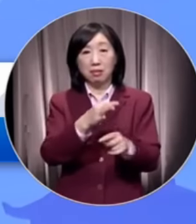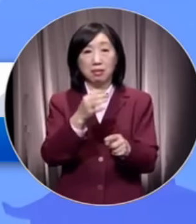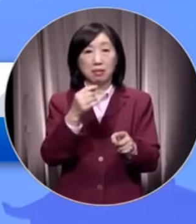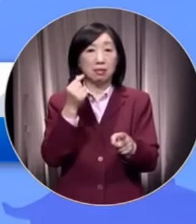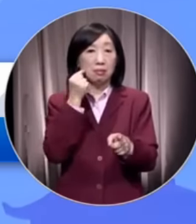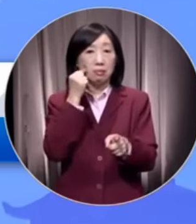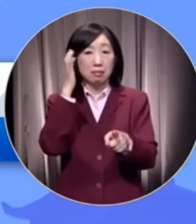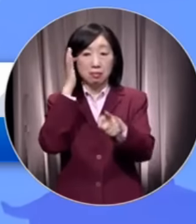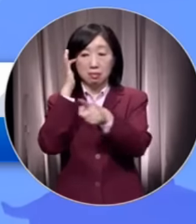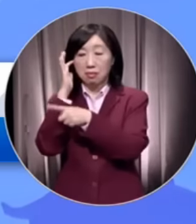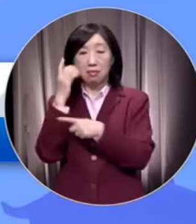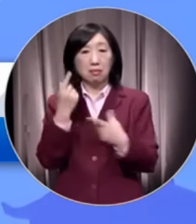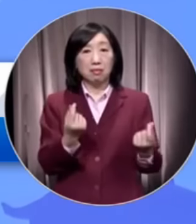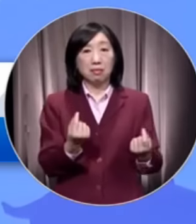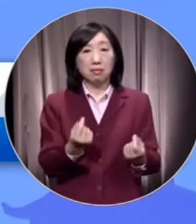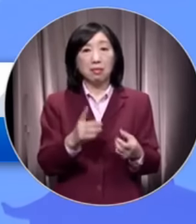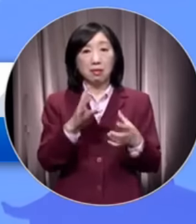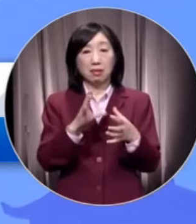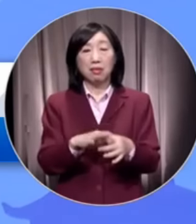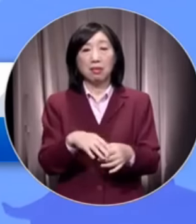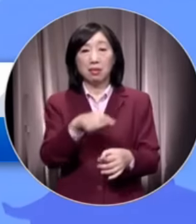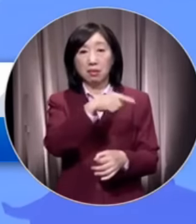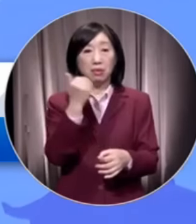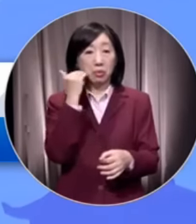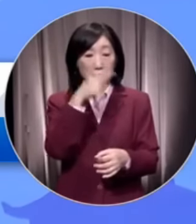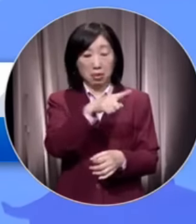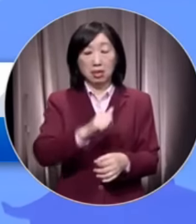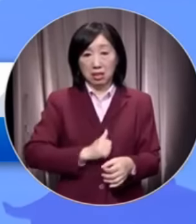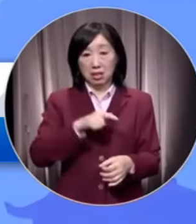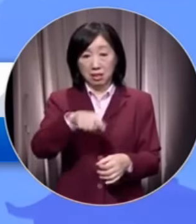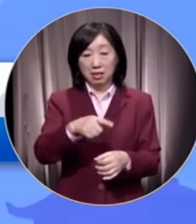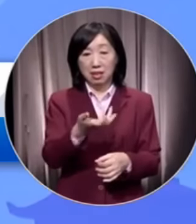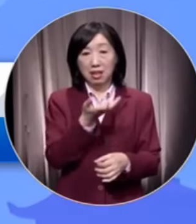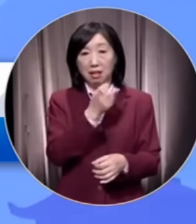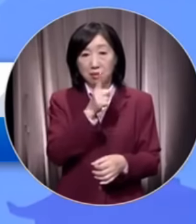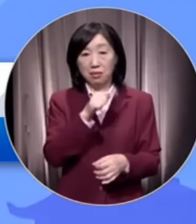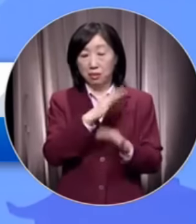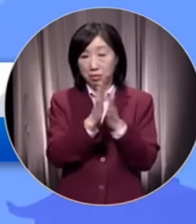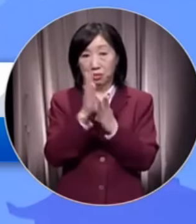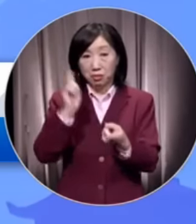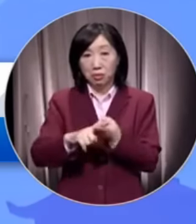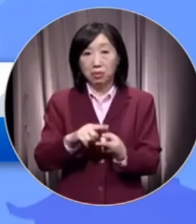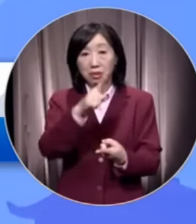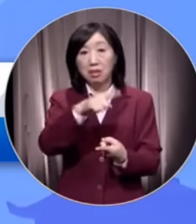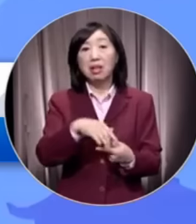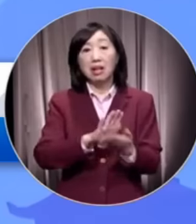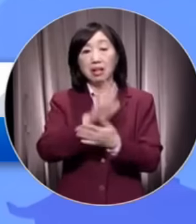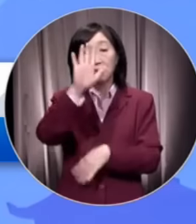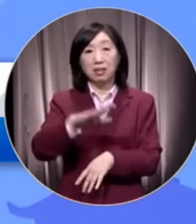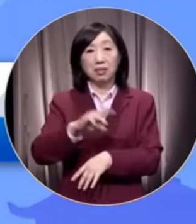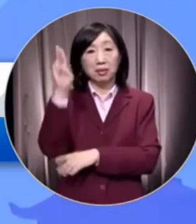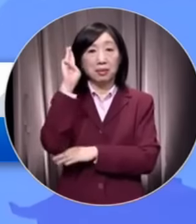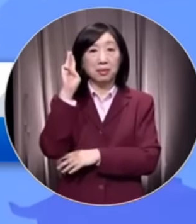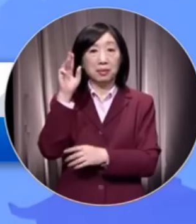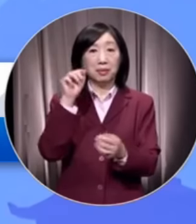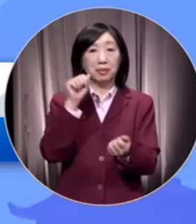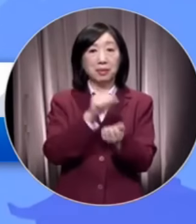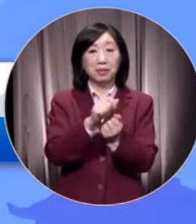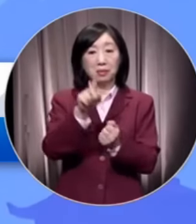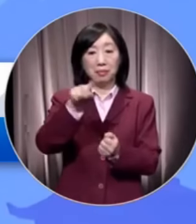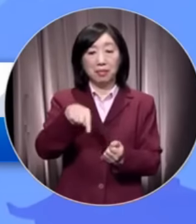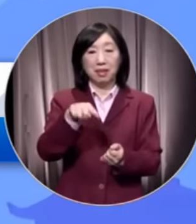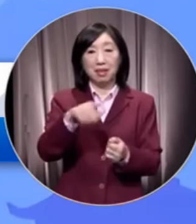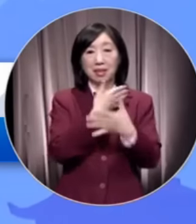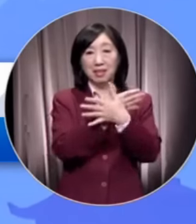就可以迎刃而解。我相信如果你这一套行得通的话，诺贝尔奖一定会落在你的身上。可是你